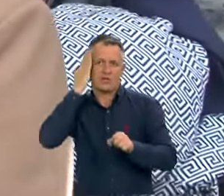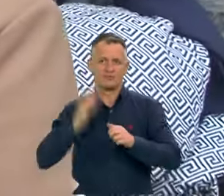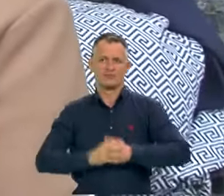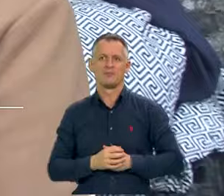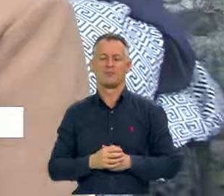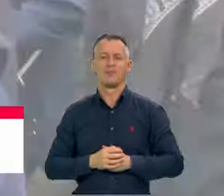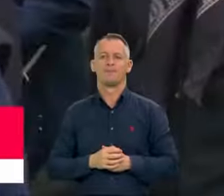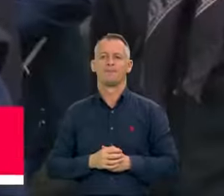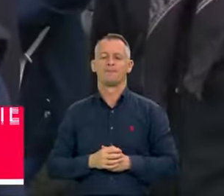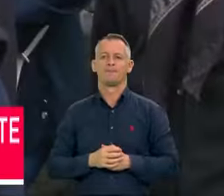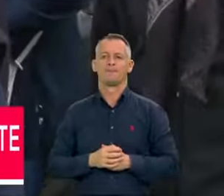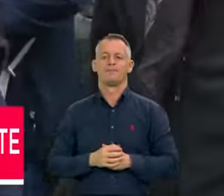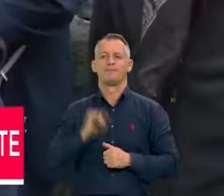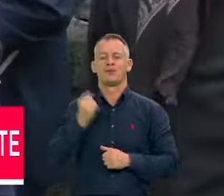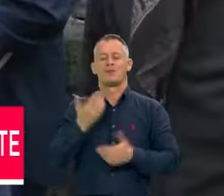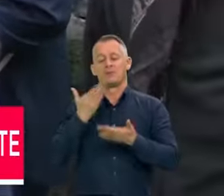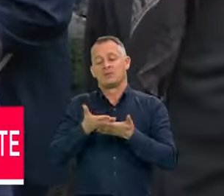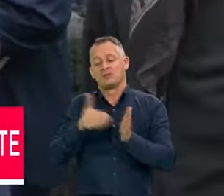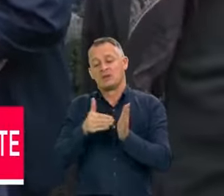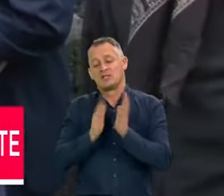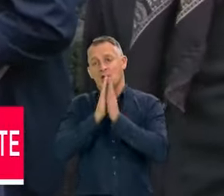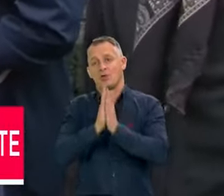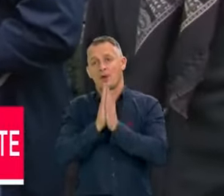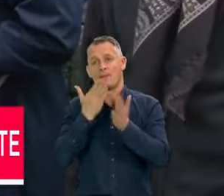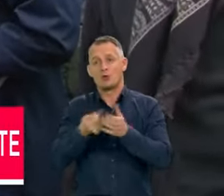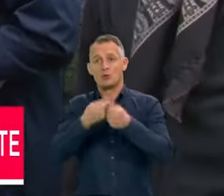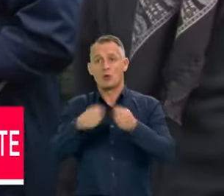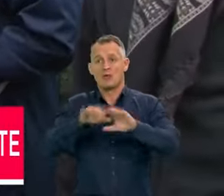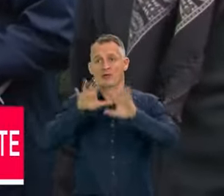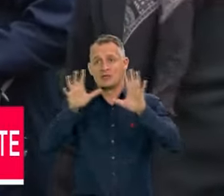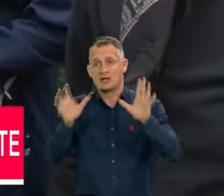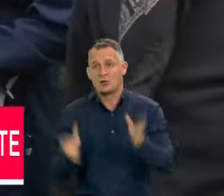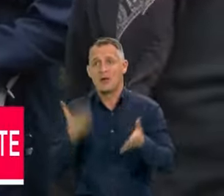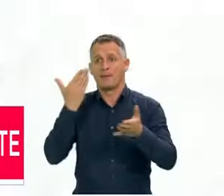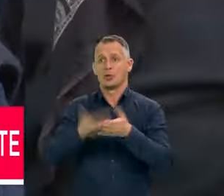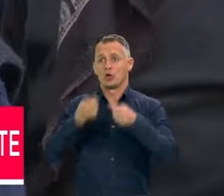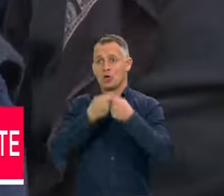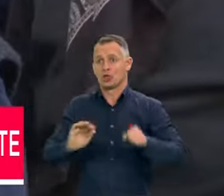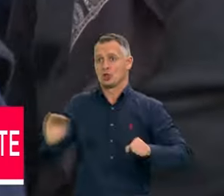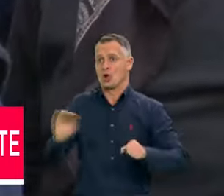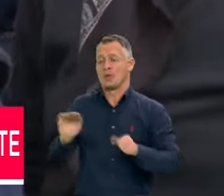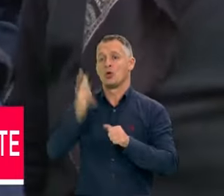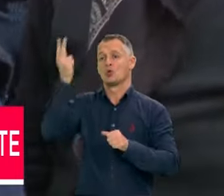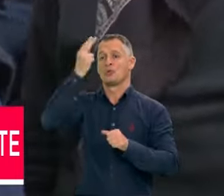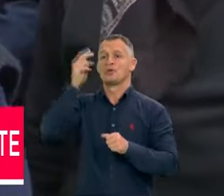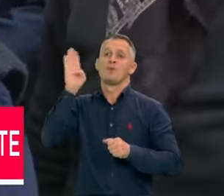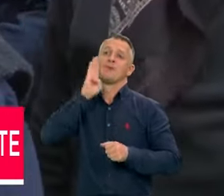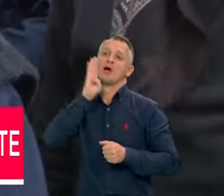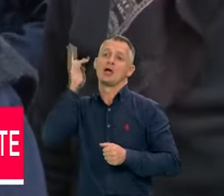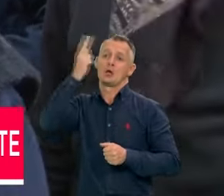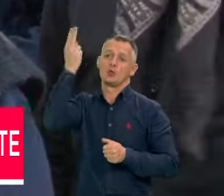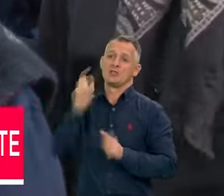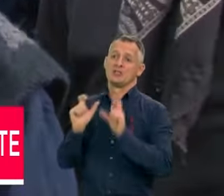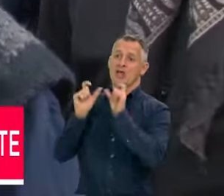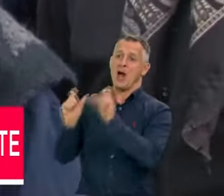experiență frumoasă o să ne rugăm pentru toată lumea pentru toți copilașii lumii Dumnezeu Maica Domnului să i